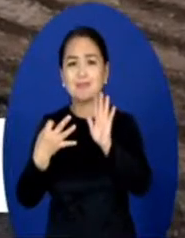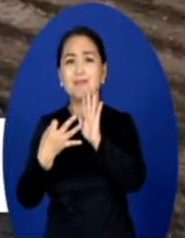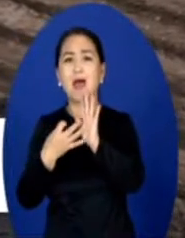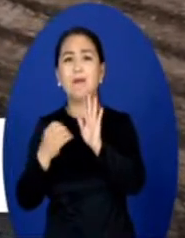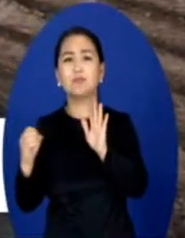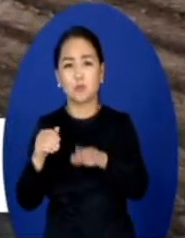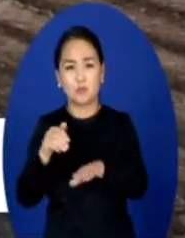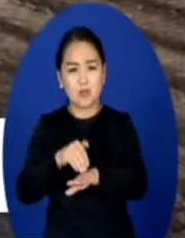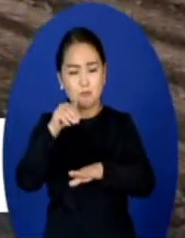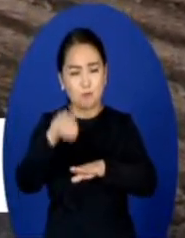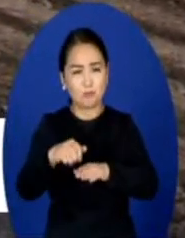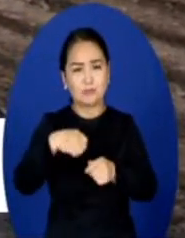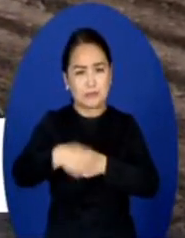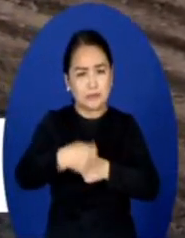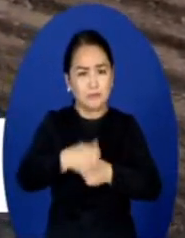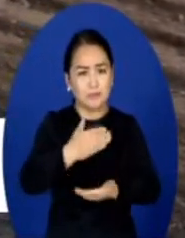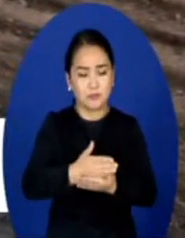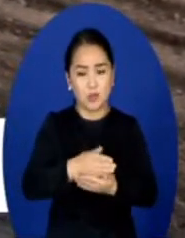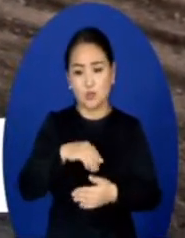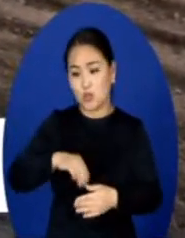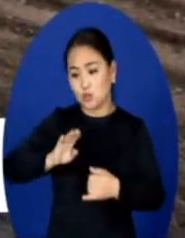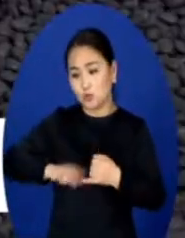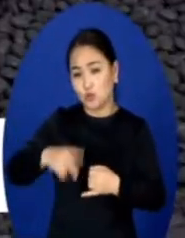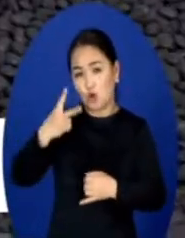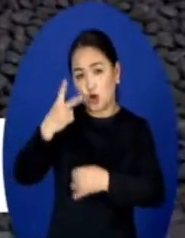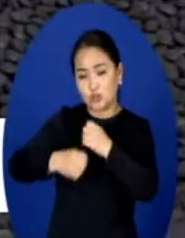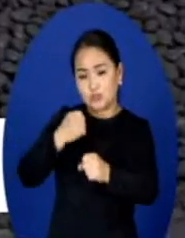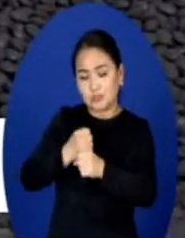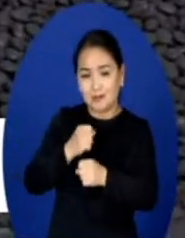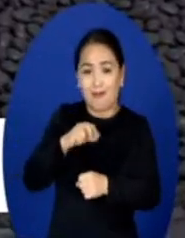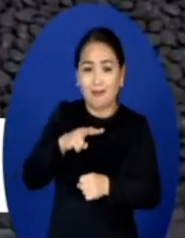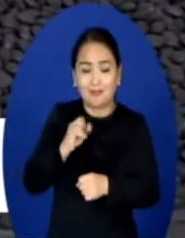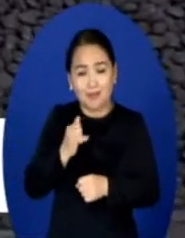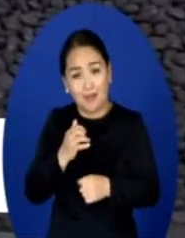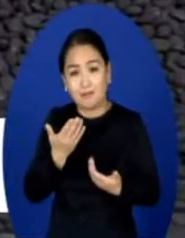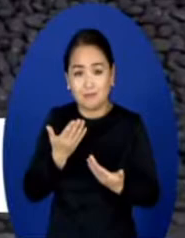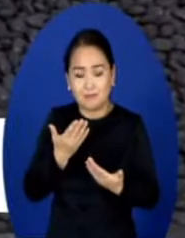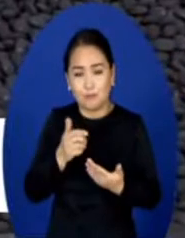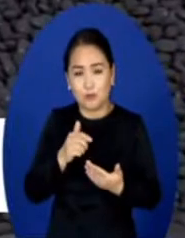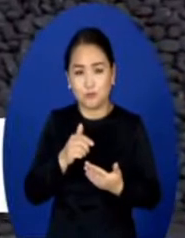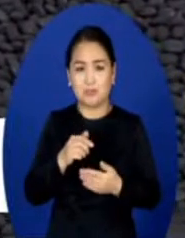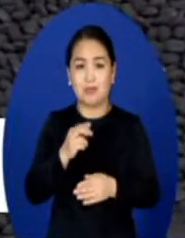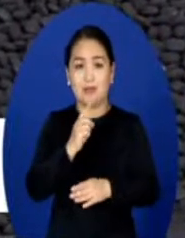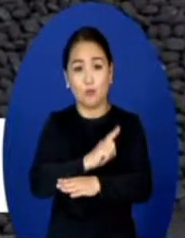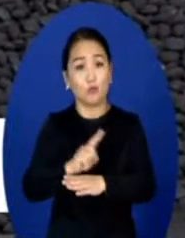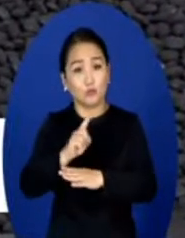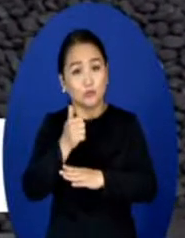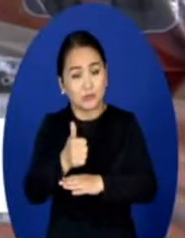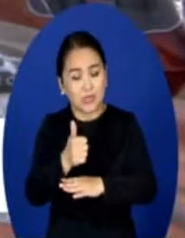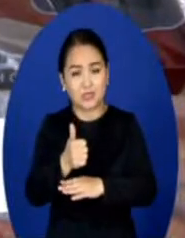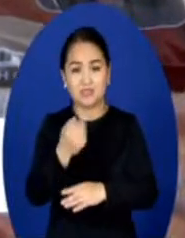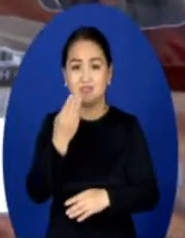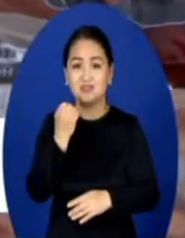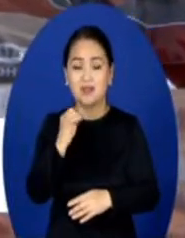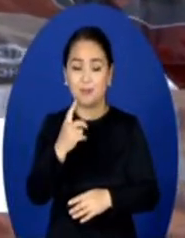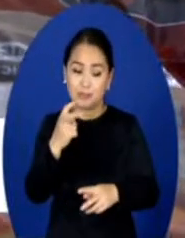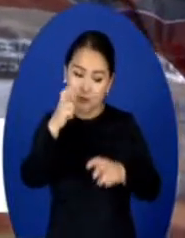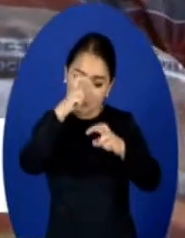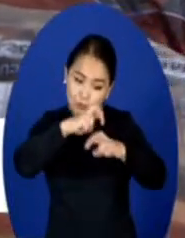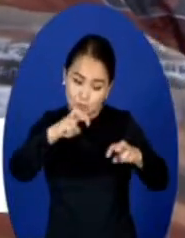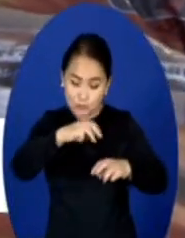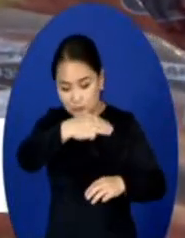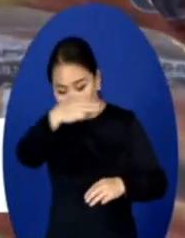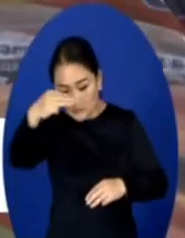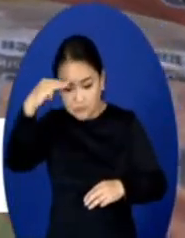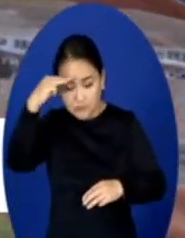Утааны асуудлыг сүүлийн 2 жил шийдвэрлэхэд алдаа оноож байсан. Энэ үйлдвэр өмнөх үйлдвэрээсээ олон давуу талтай. Одоо энд шахмал түлшний туршилт